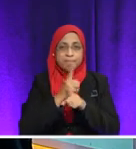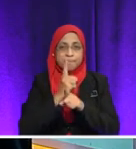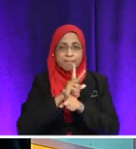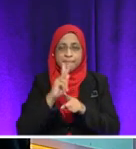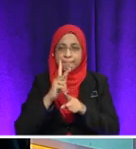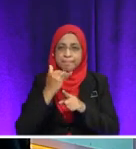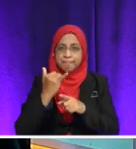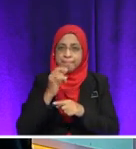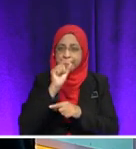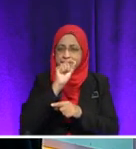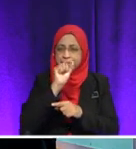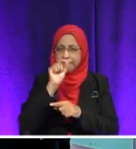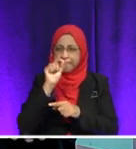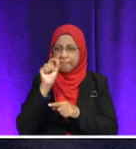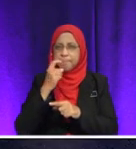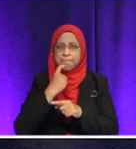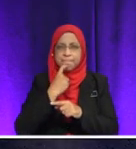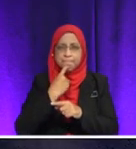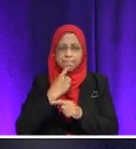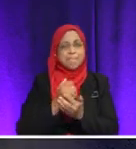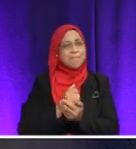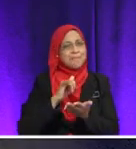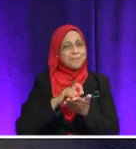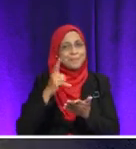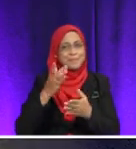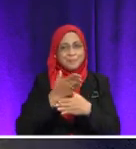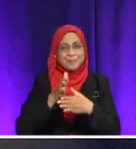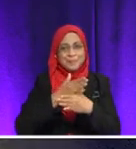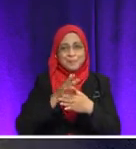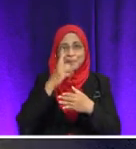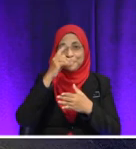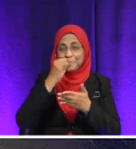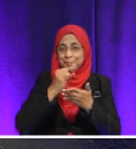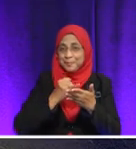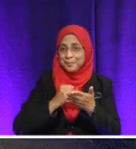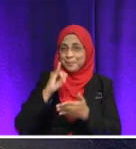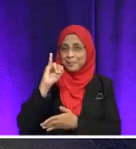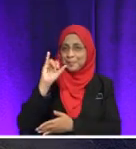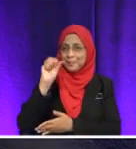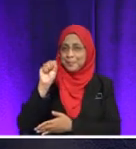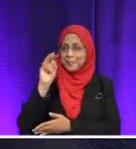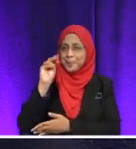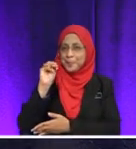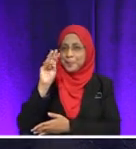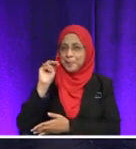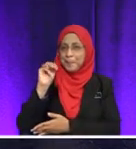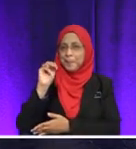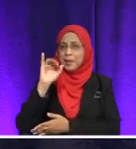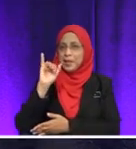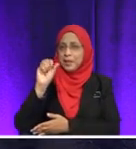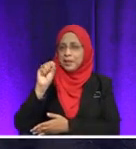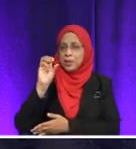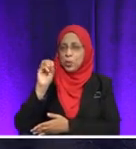di masa akan datang untuk lukisan isometri untuk mata pelajaran